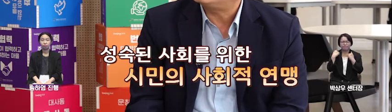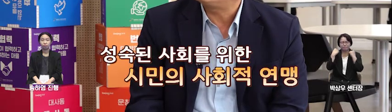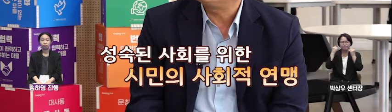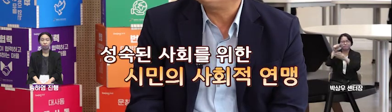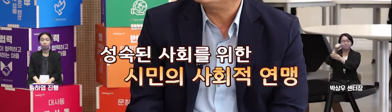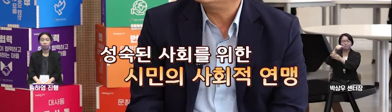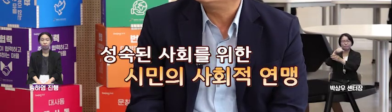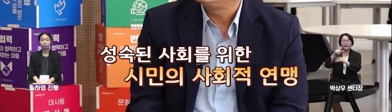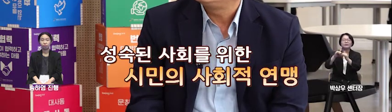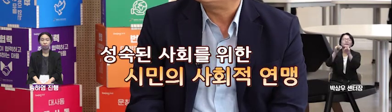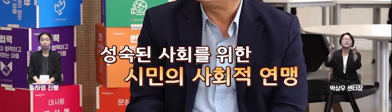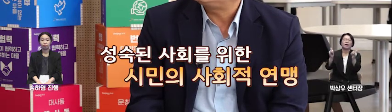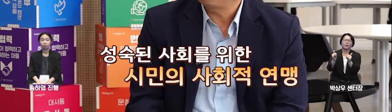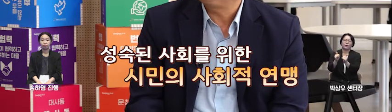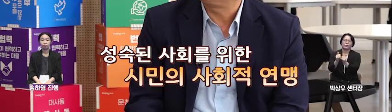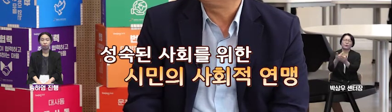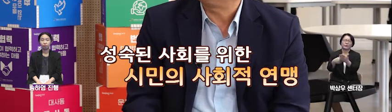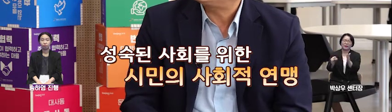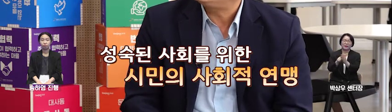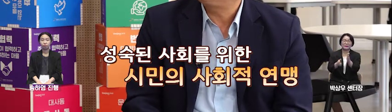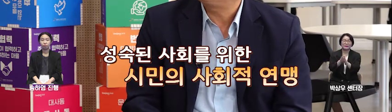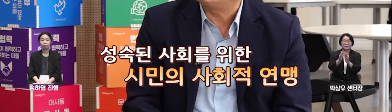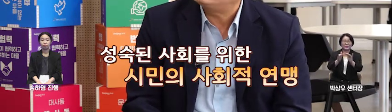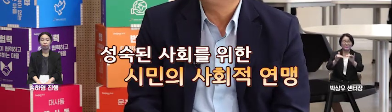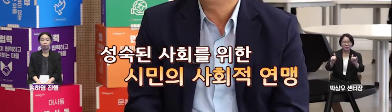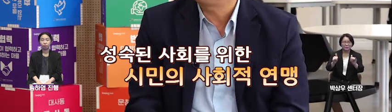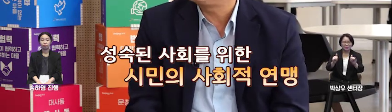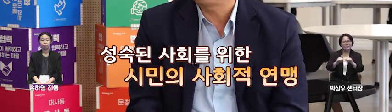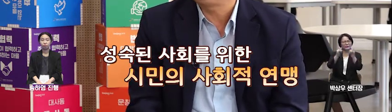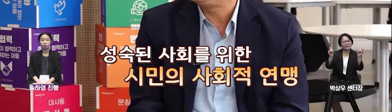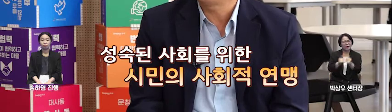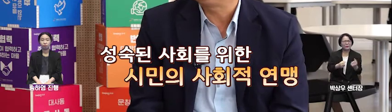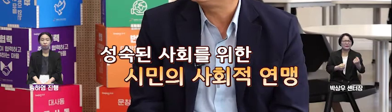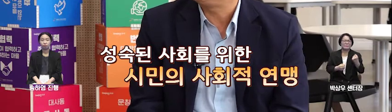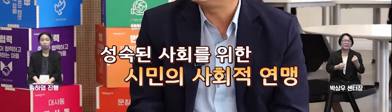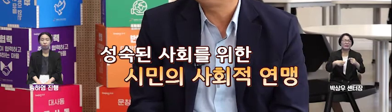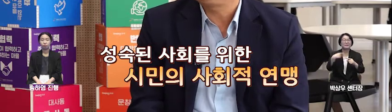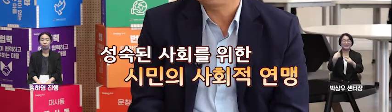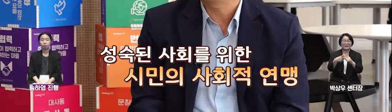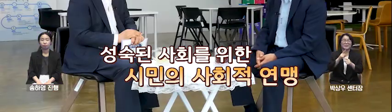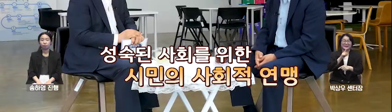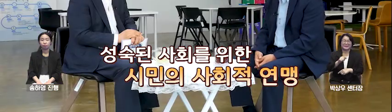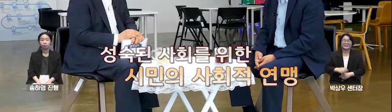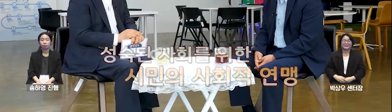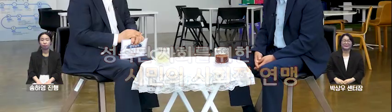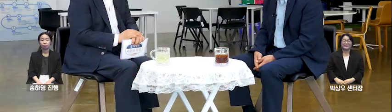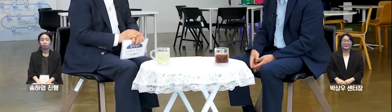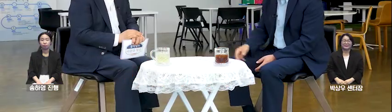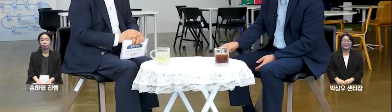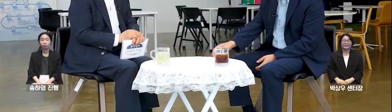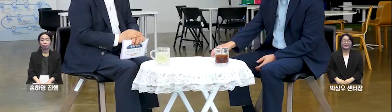사회로 나아가기 위한 시민들의 어떤 사회적 역량이라고 이렇게 보시면 되실 것 같습니다.